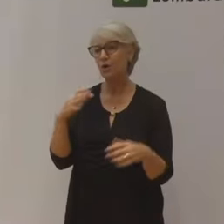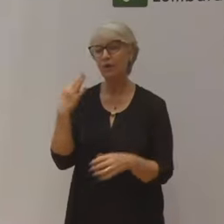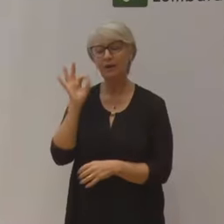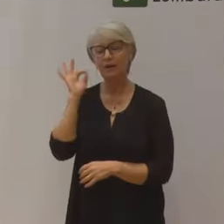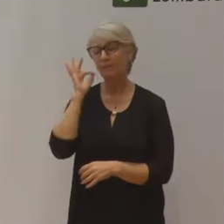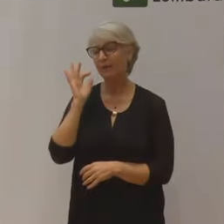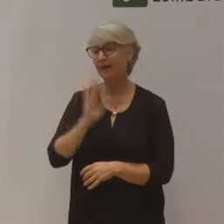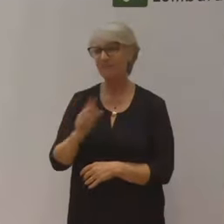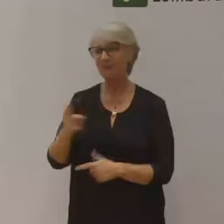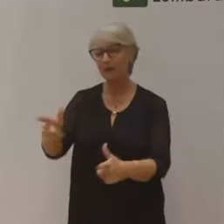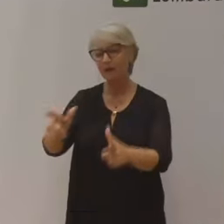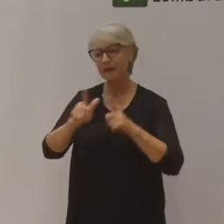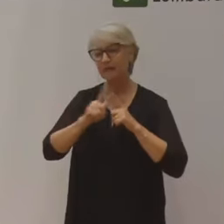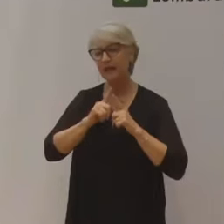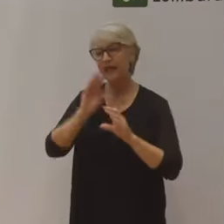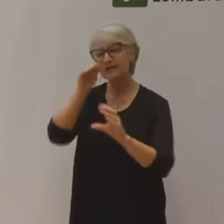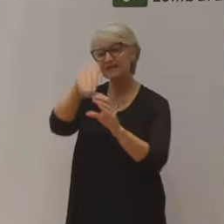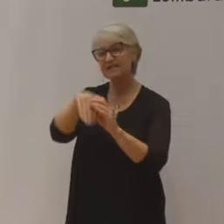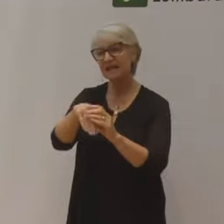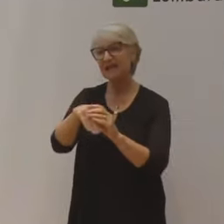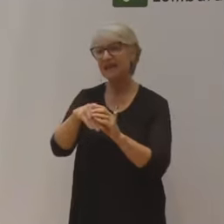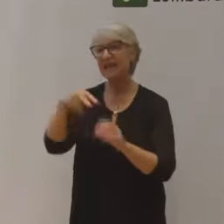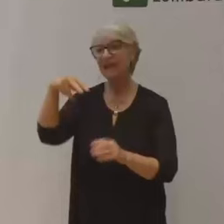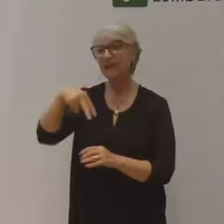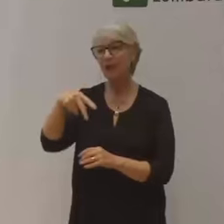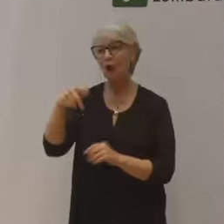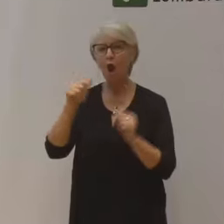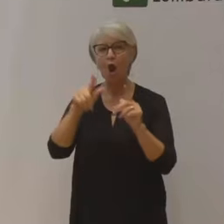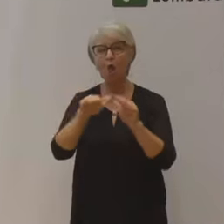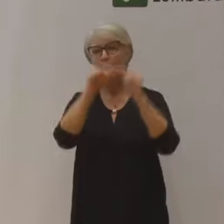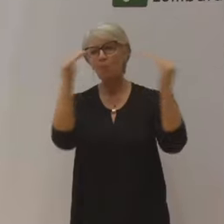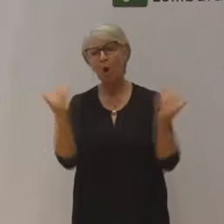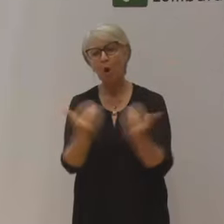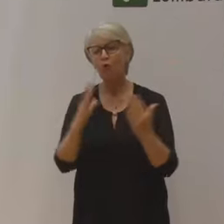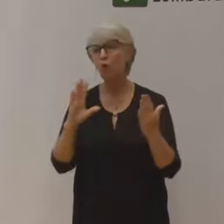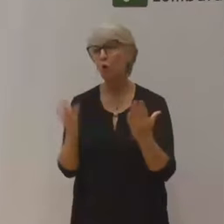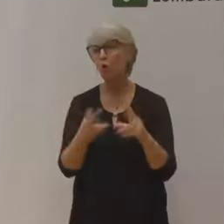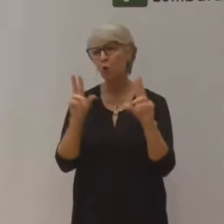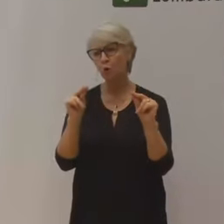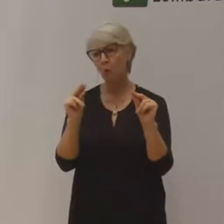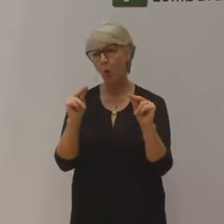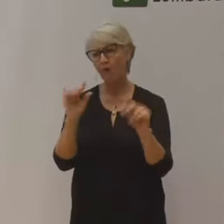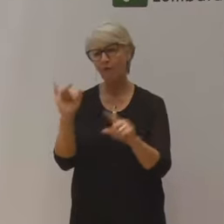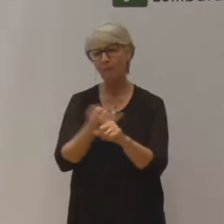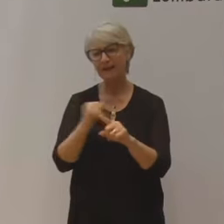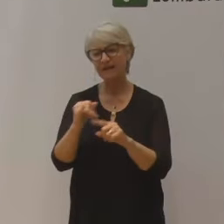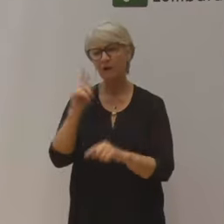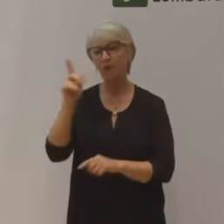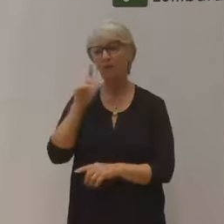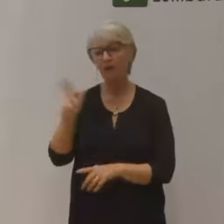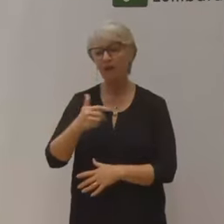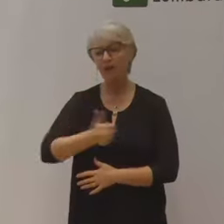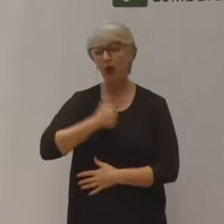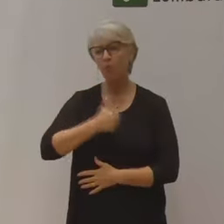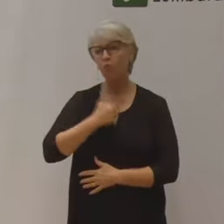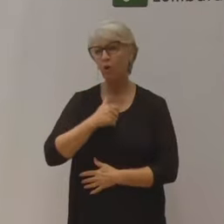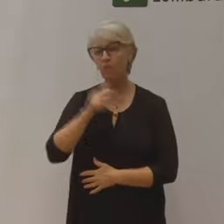hanno permesso di inserire Nicole in un mondo nuovo e particolare per lei, che è quello dell'autonomia